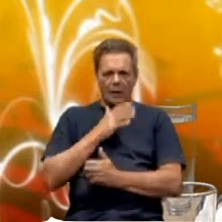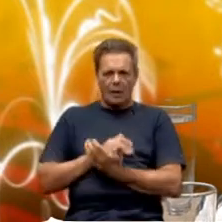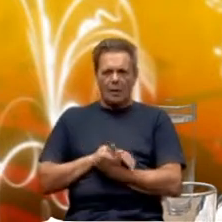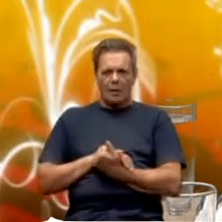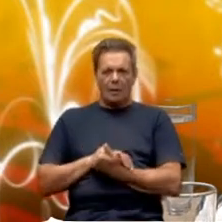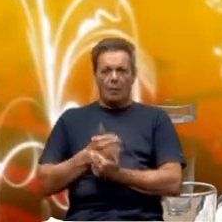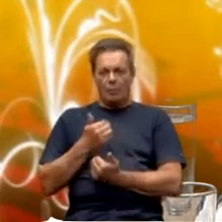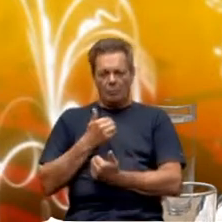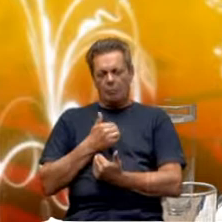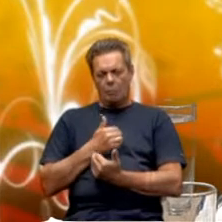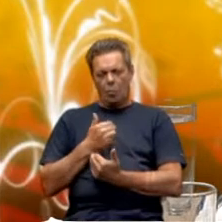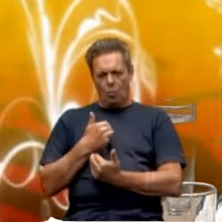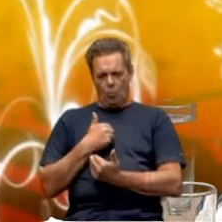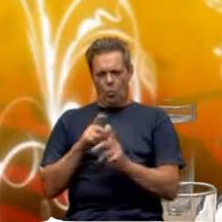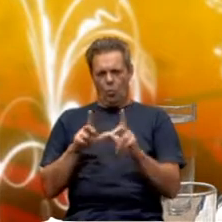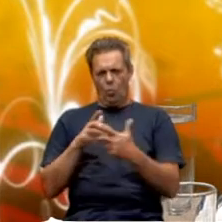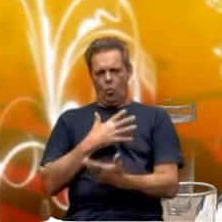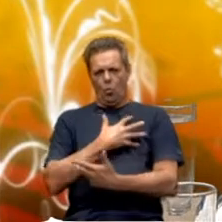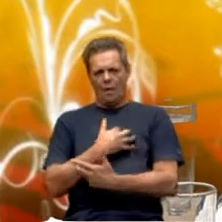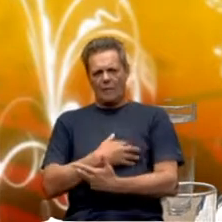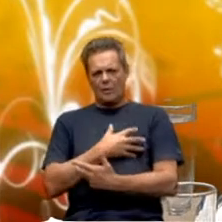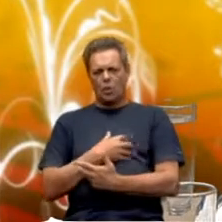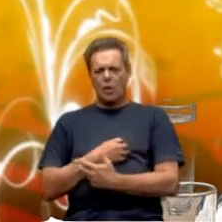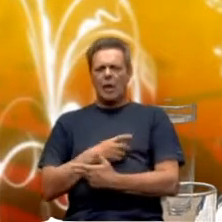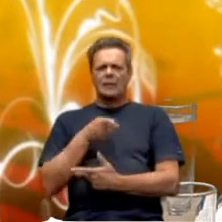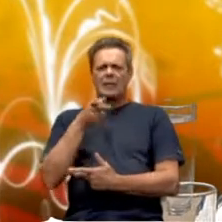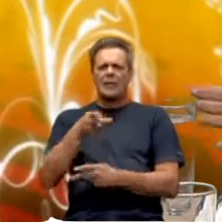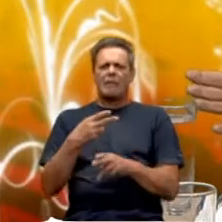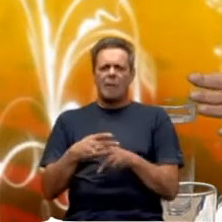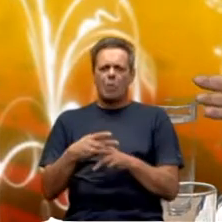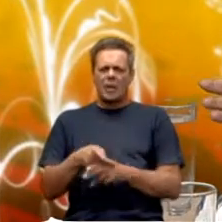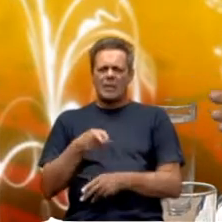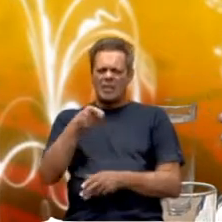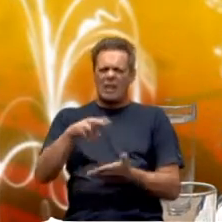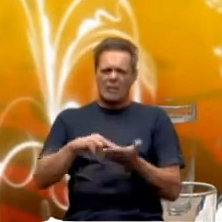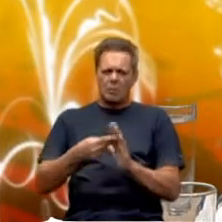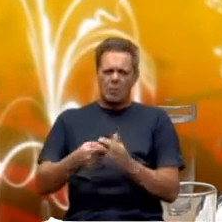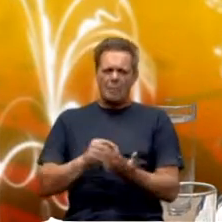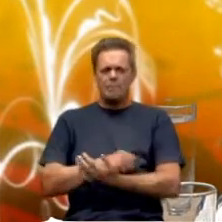našim podnebljom u našoj Hrvatskoj da se takva bolest, takav problem,